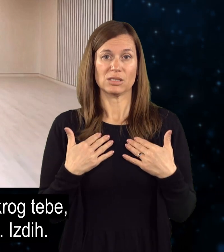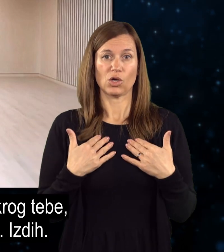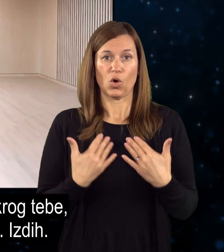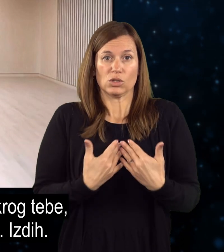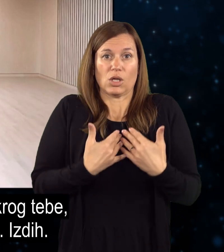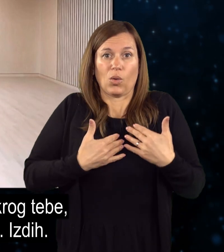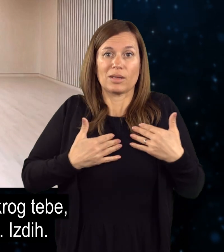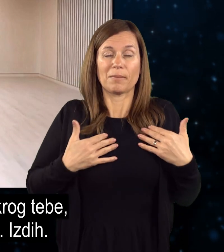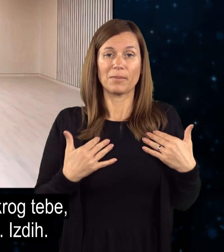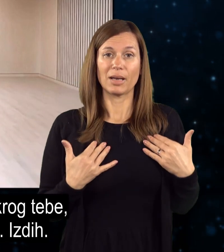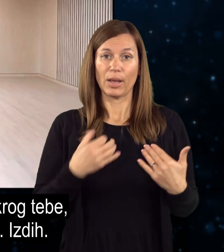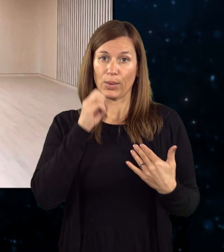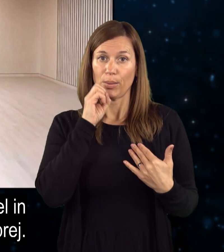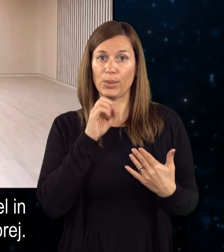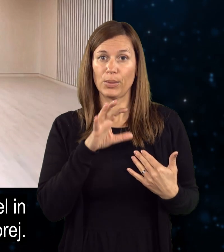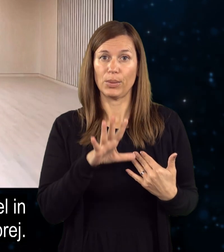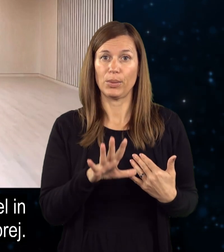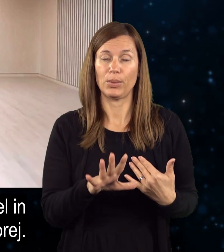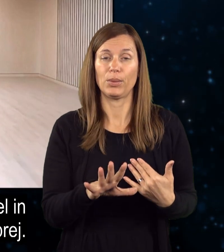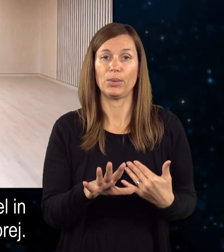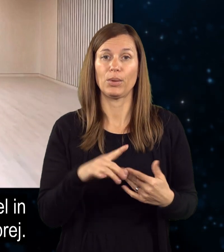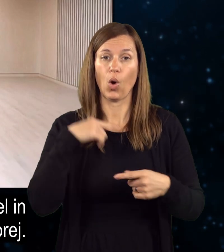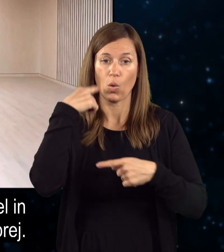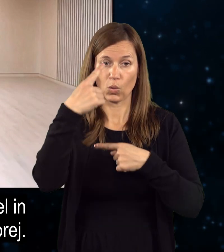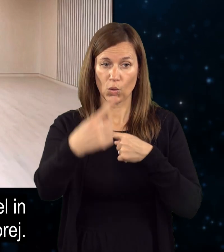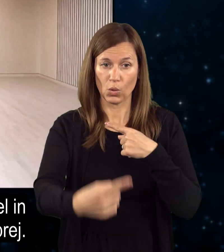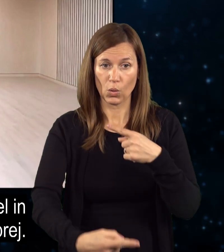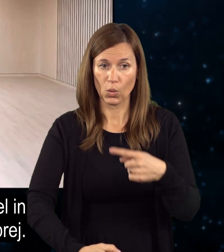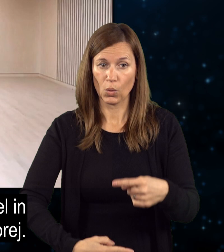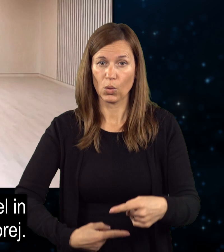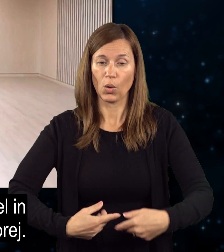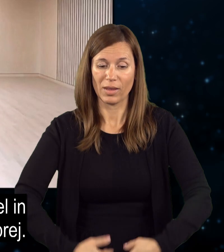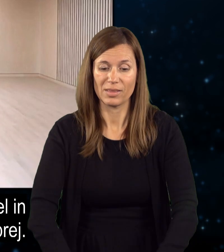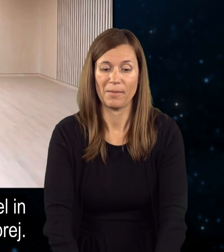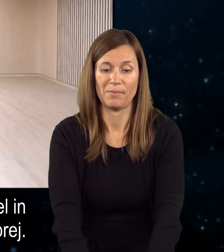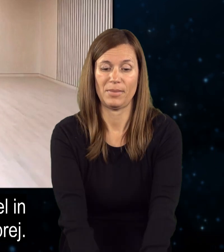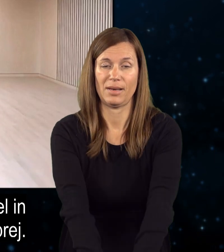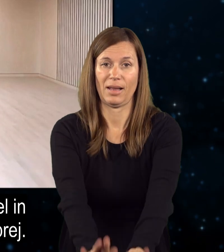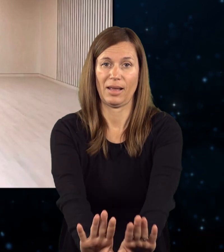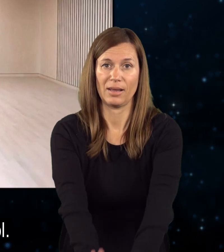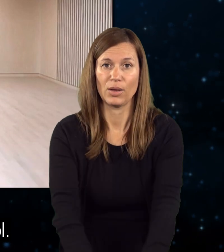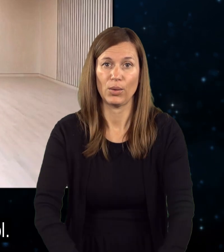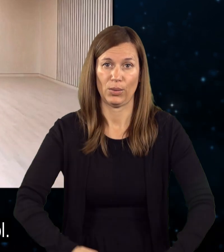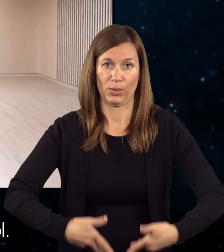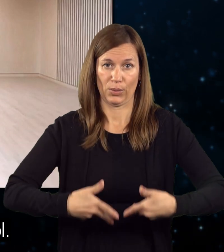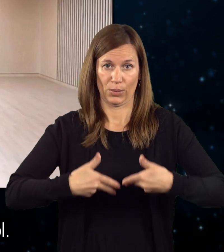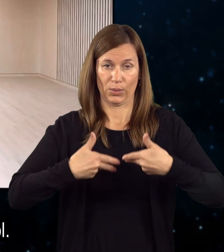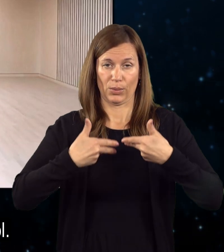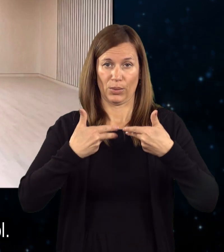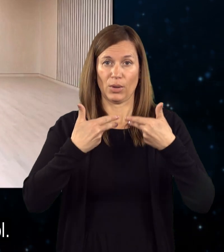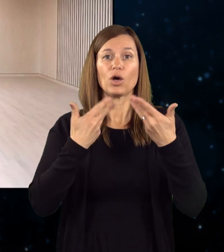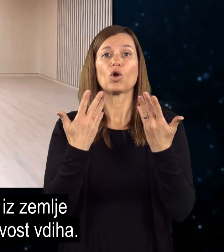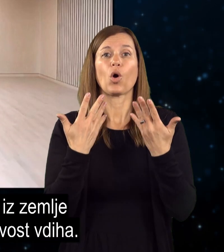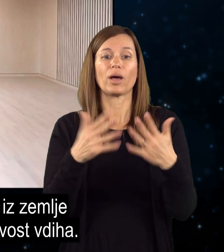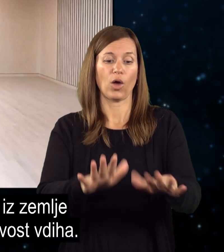odpre, izdih postajaš v krogu in nežno drsiš naprej. Vdih pete dol, roke,